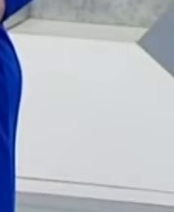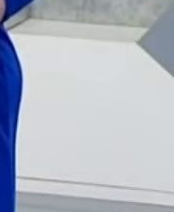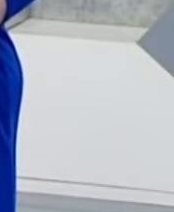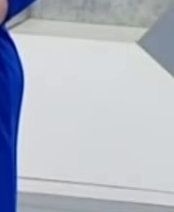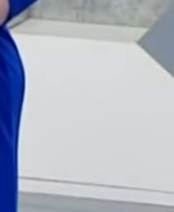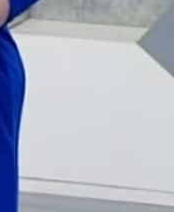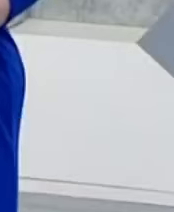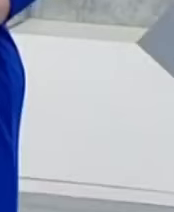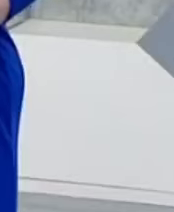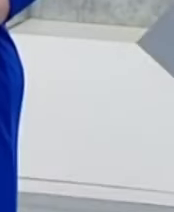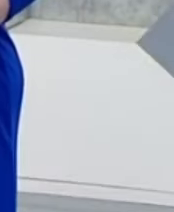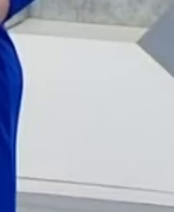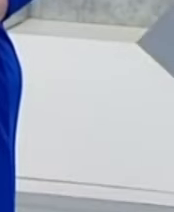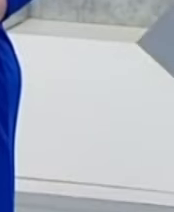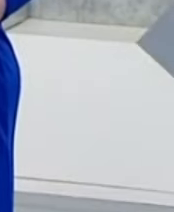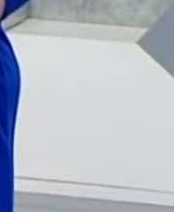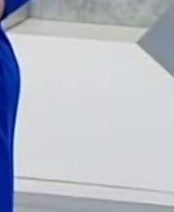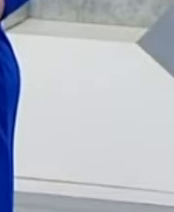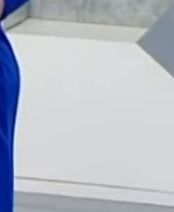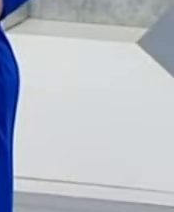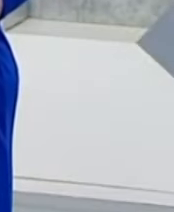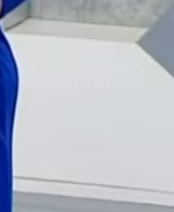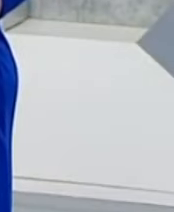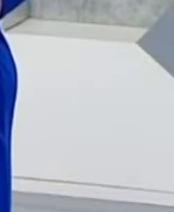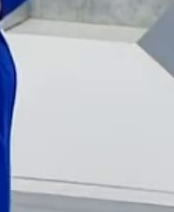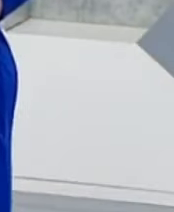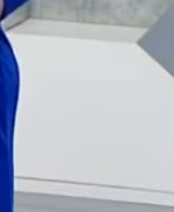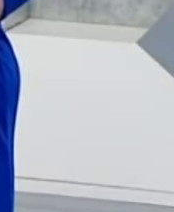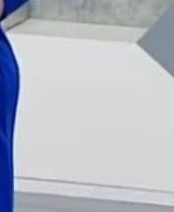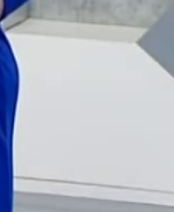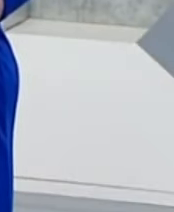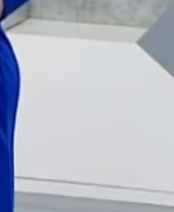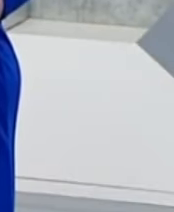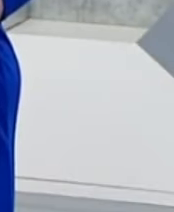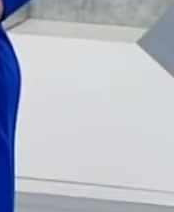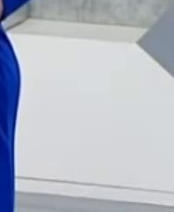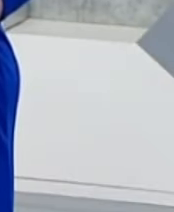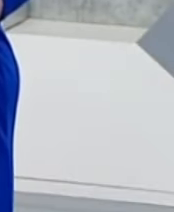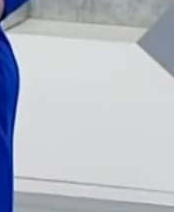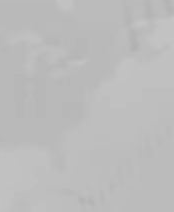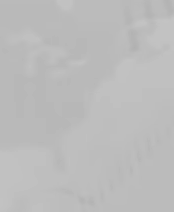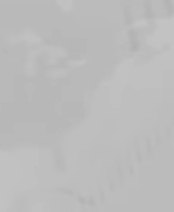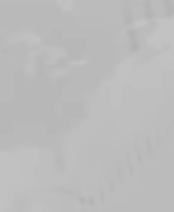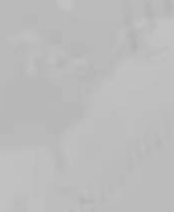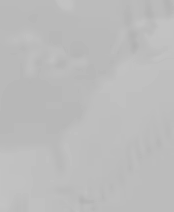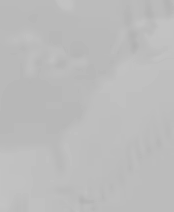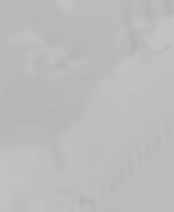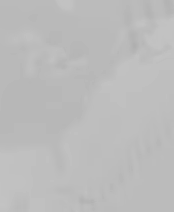GMA Pinoy TV at sa www.gmanews.tv.